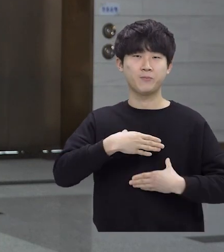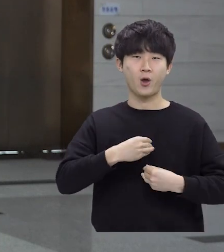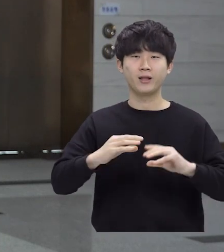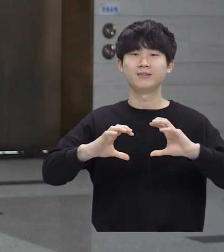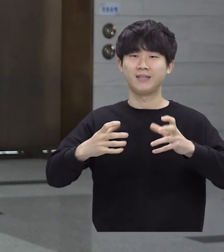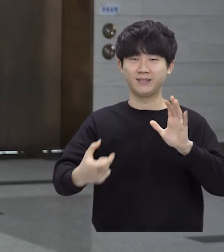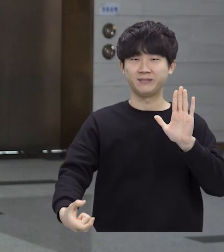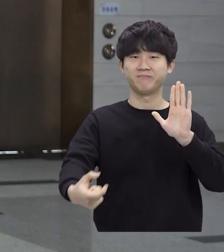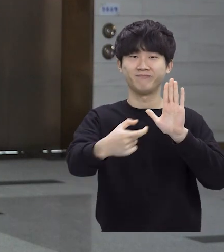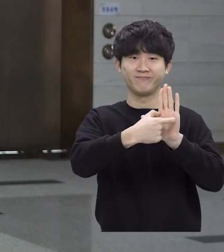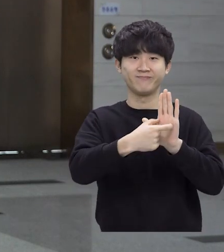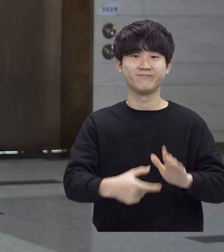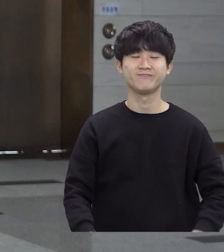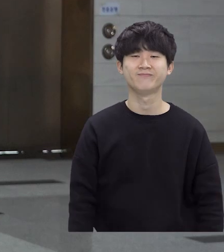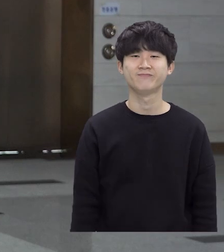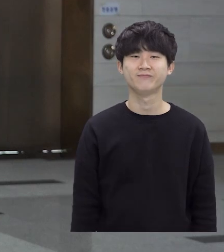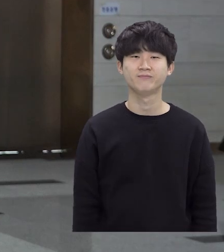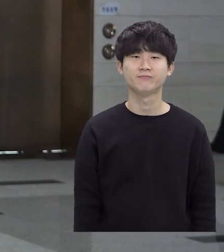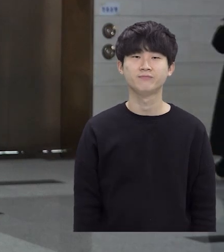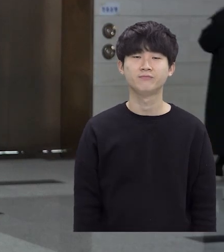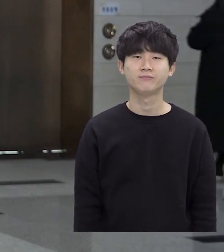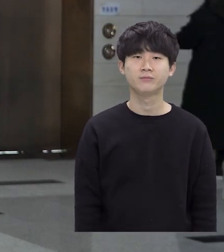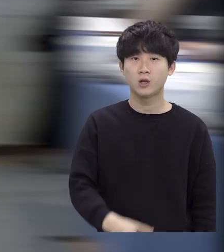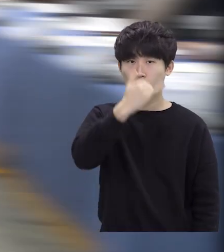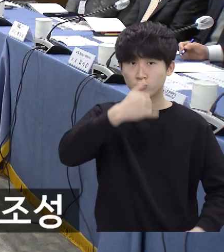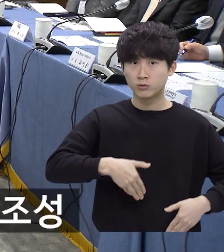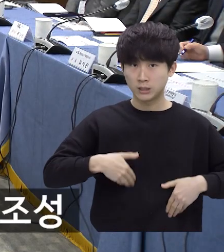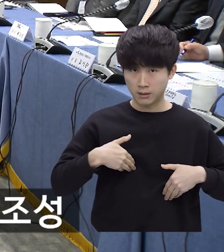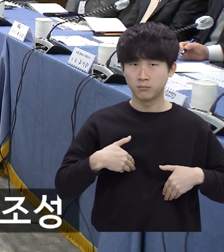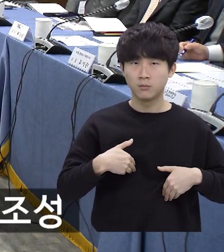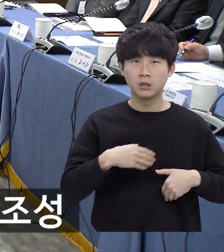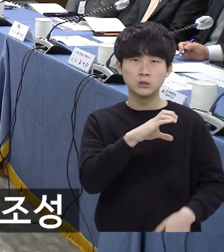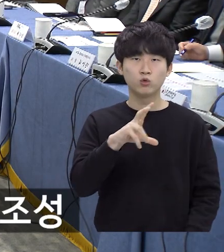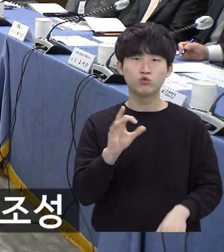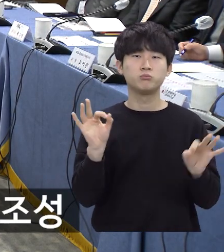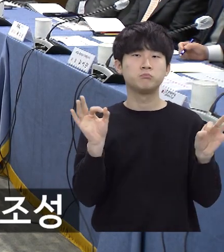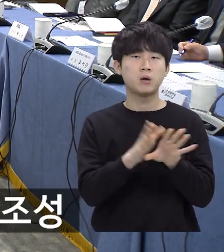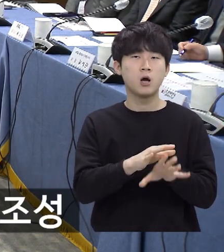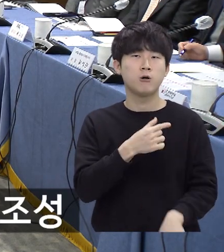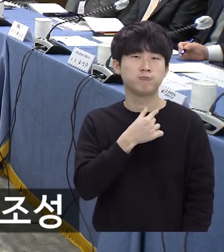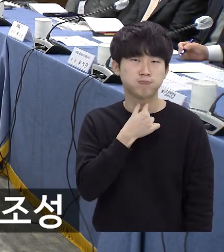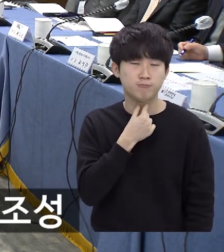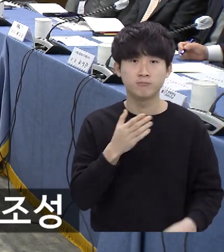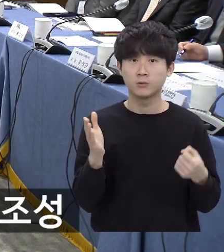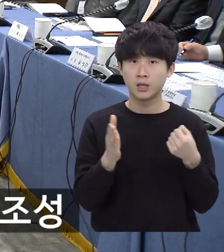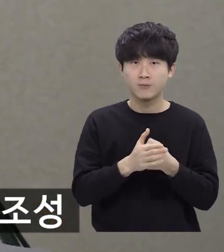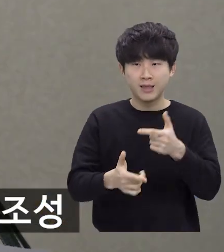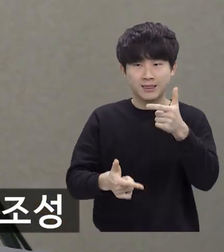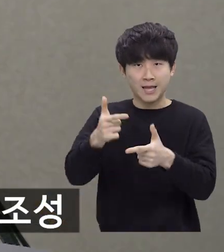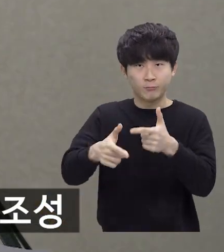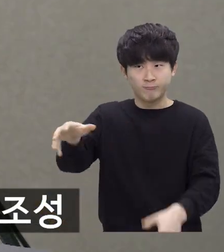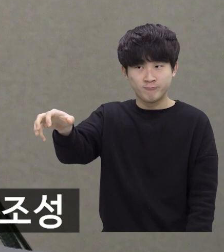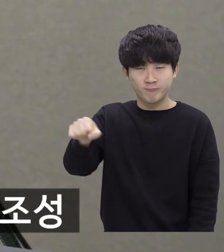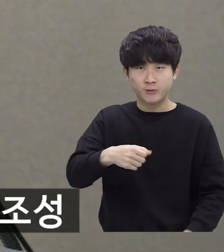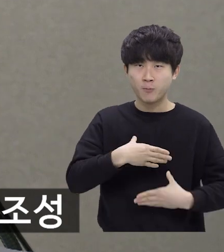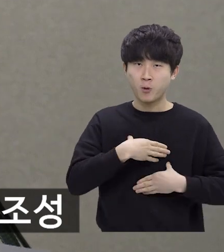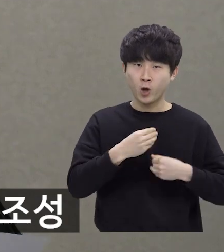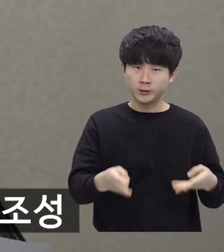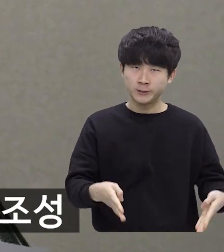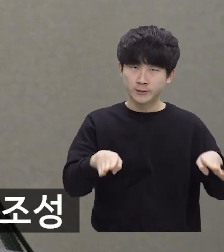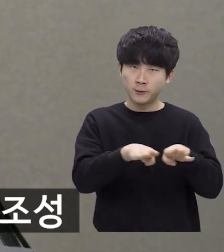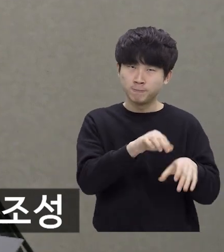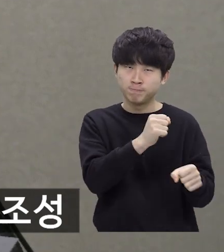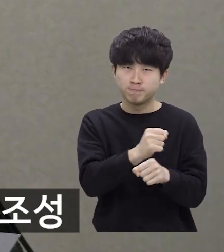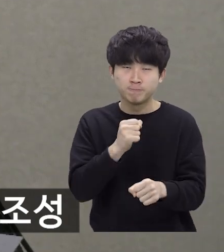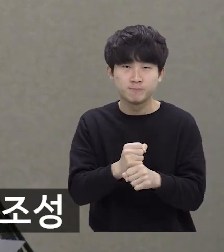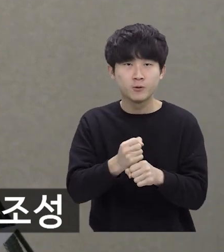임대주택 명칭이 아닌 이편한 세상으로 정했는데요. 탄소중립 경제특별도 충남에 걸맞게 주민 편의시설을